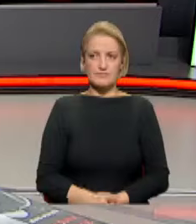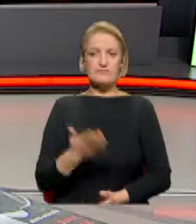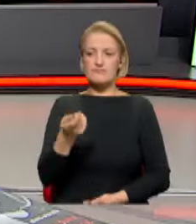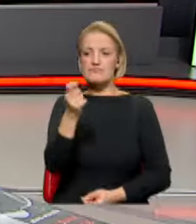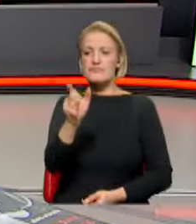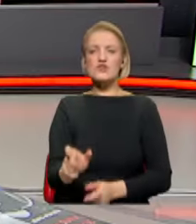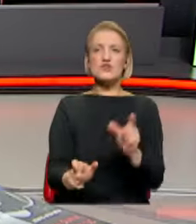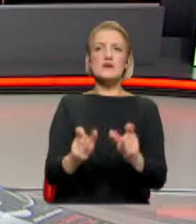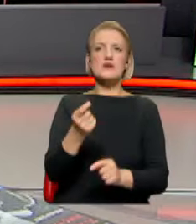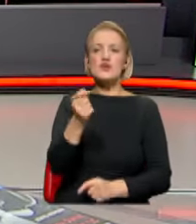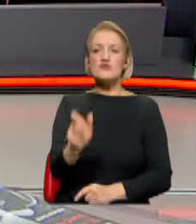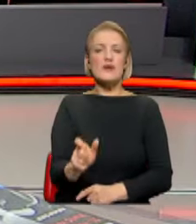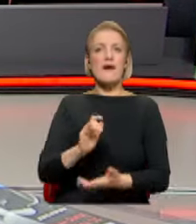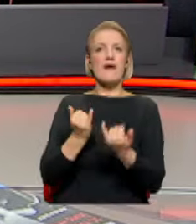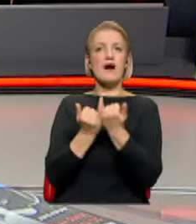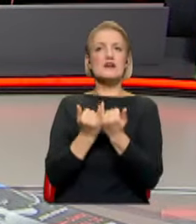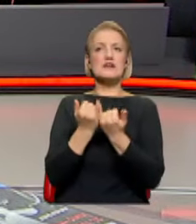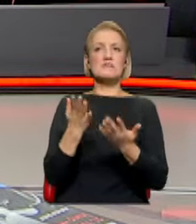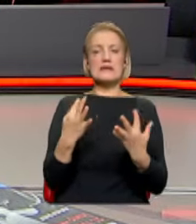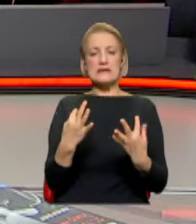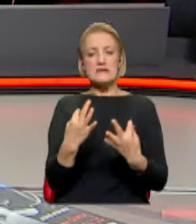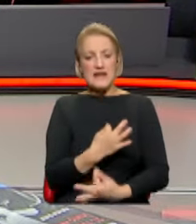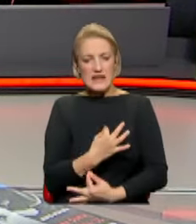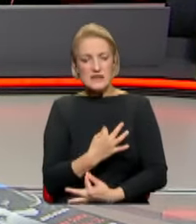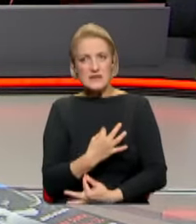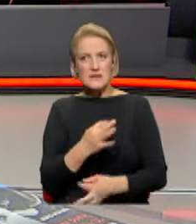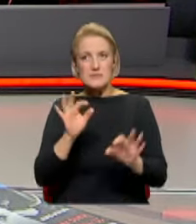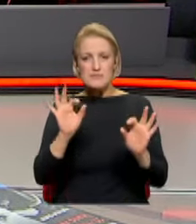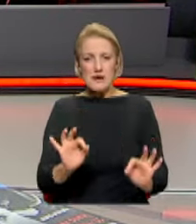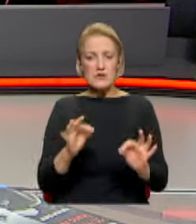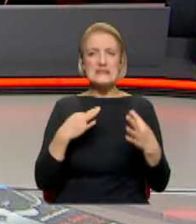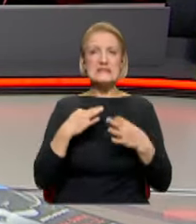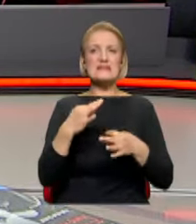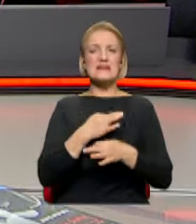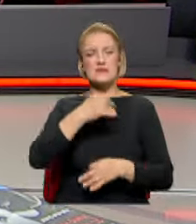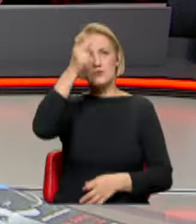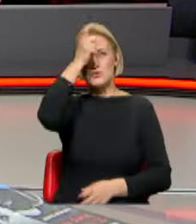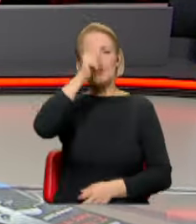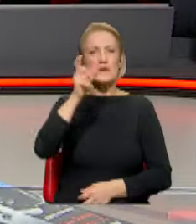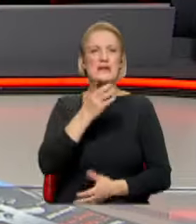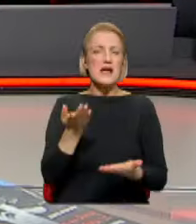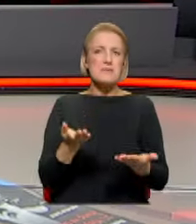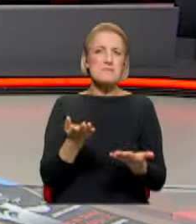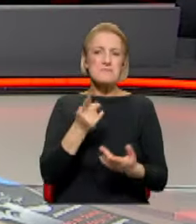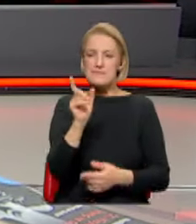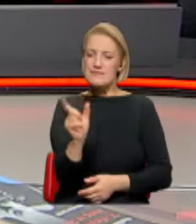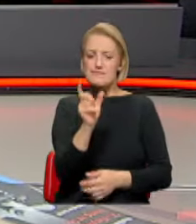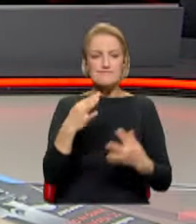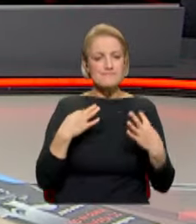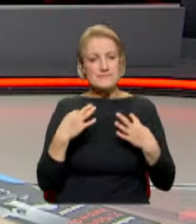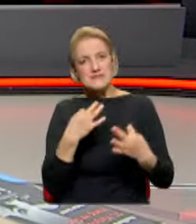işçi kardeşlerimiz de söze Sayın diye başlıyor Bu Sayın da Türkiye'de çok dejenere olmuş bir